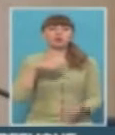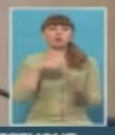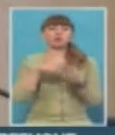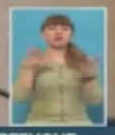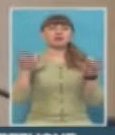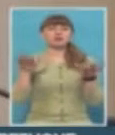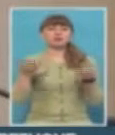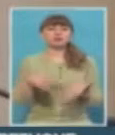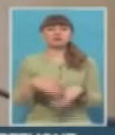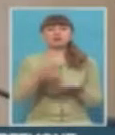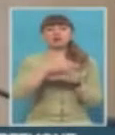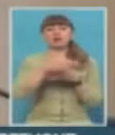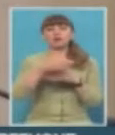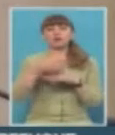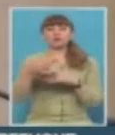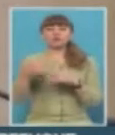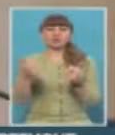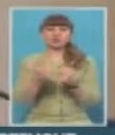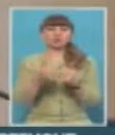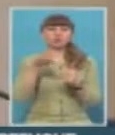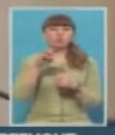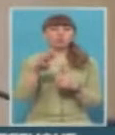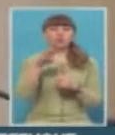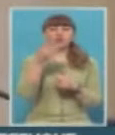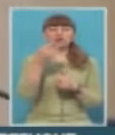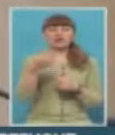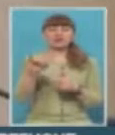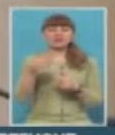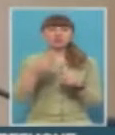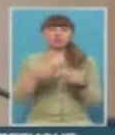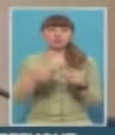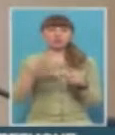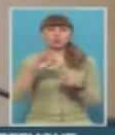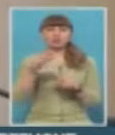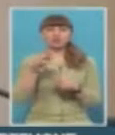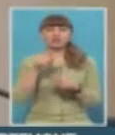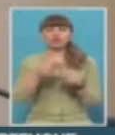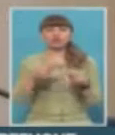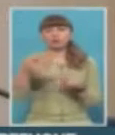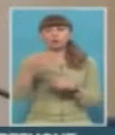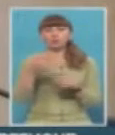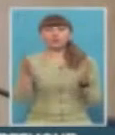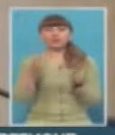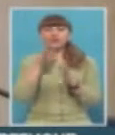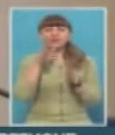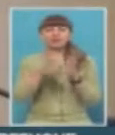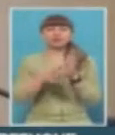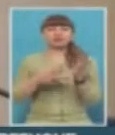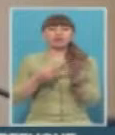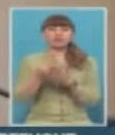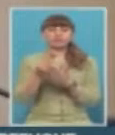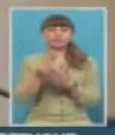и районов, которые находятся в Тургайской части, у нас в южной части области, снижает электроэнергию,